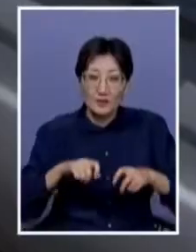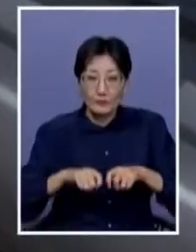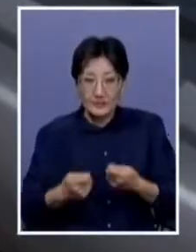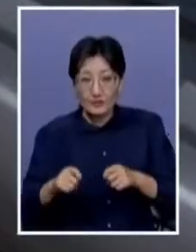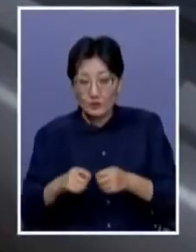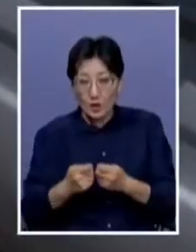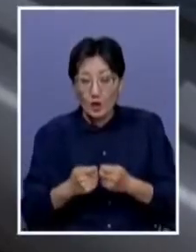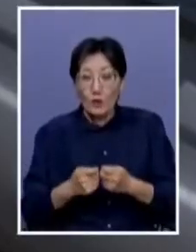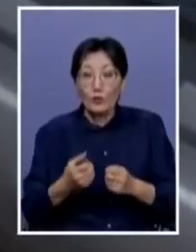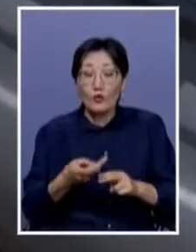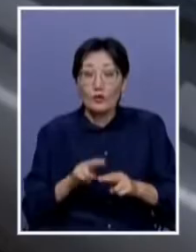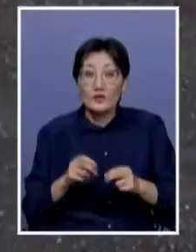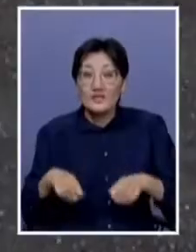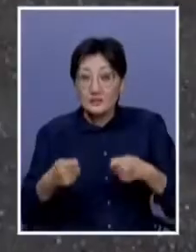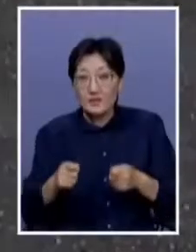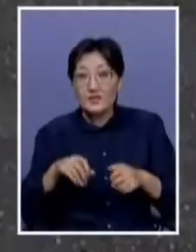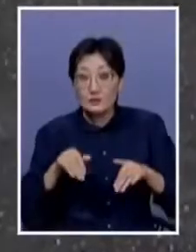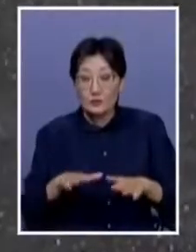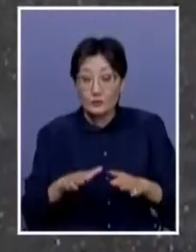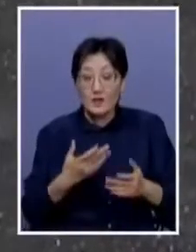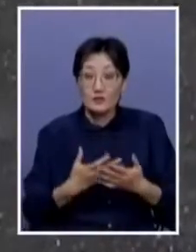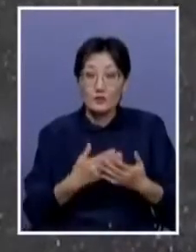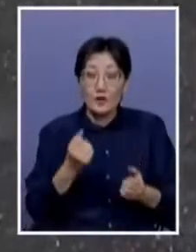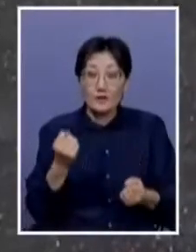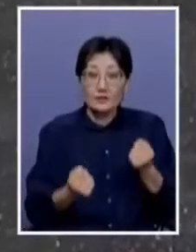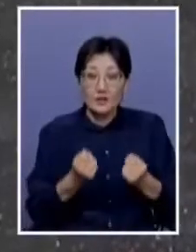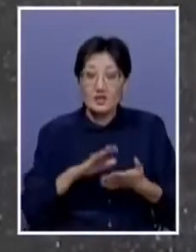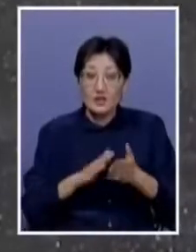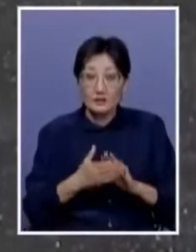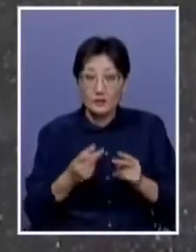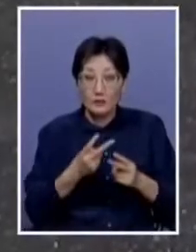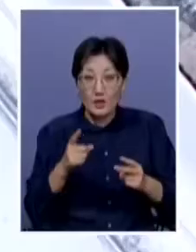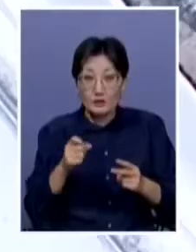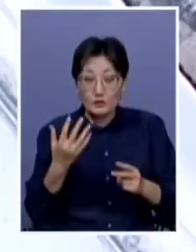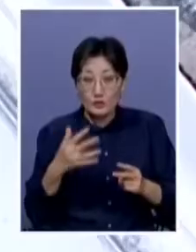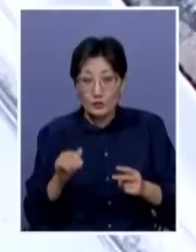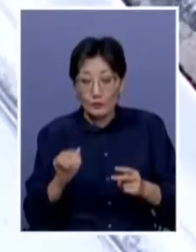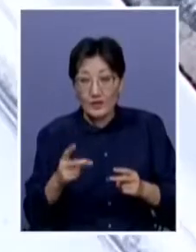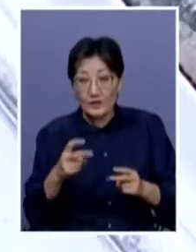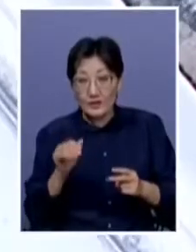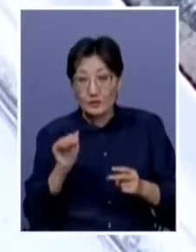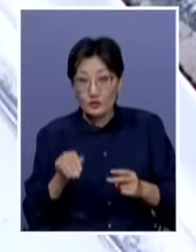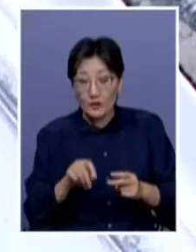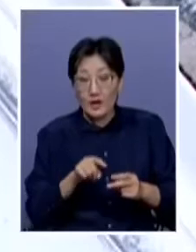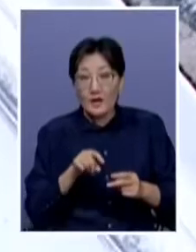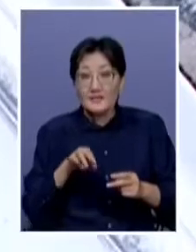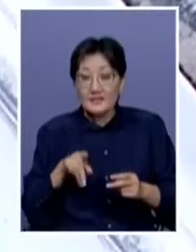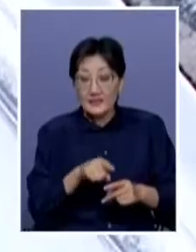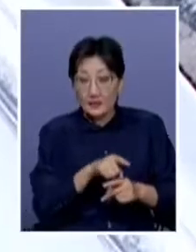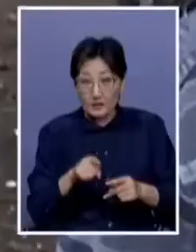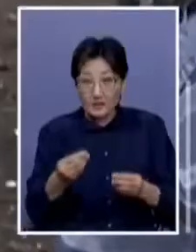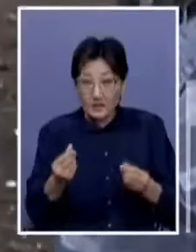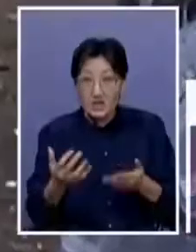берген соң одан құтылуды жөн санапты. Енді ол шамамен көліктің жағдайына қарай 150 мың мен 200 мың теңге аралығында өтемақы ала